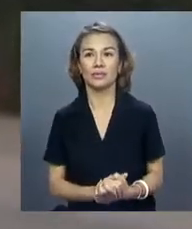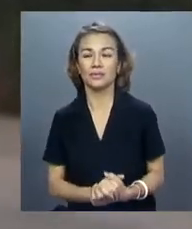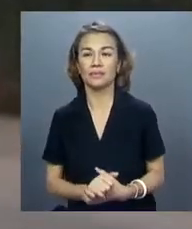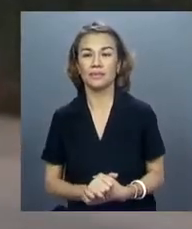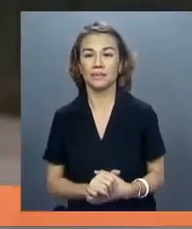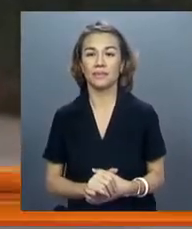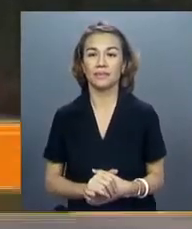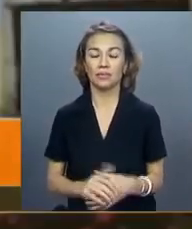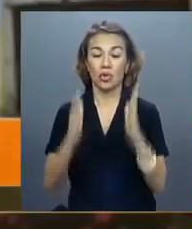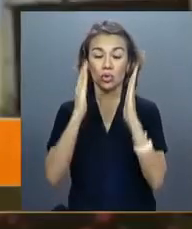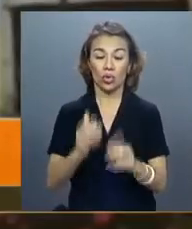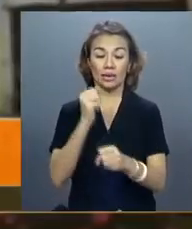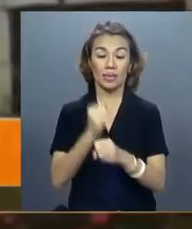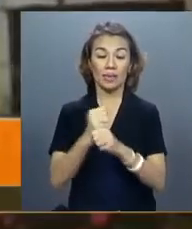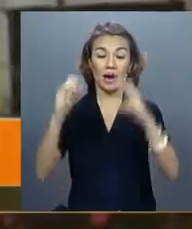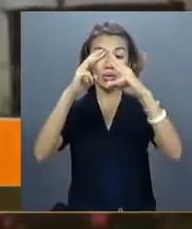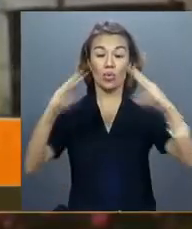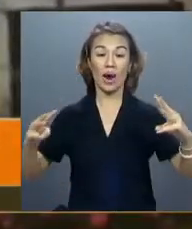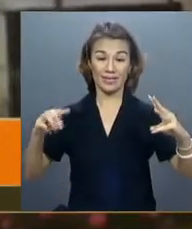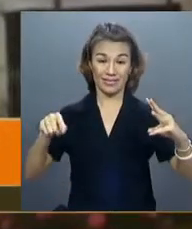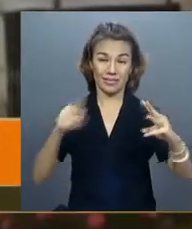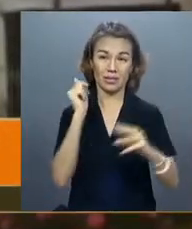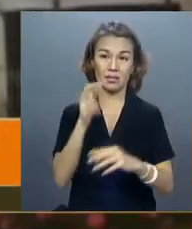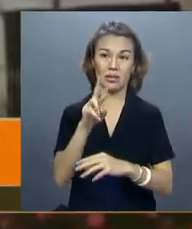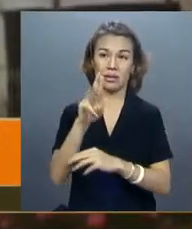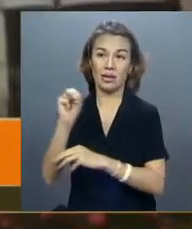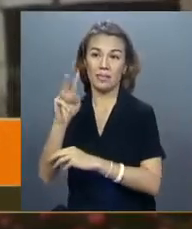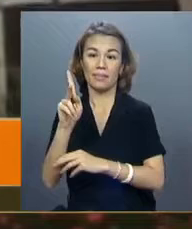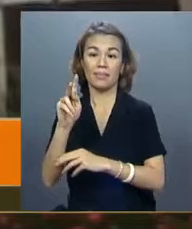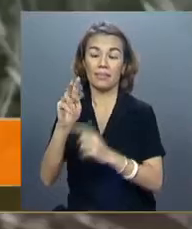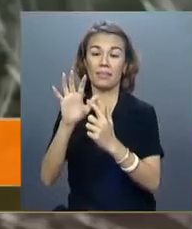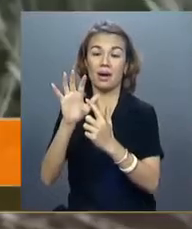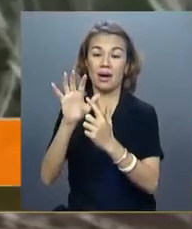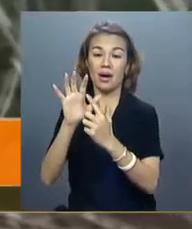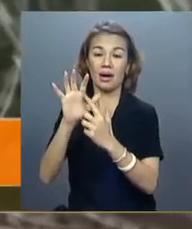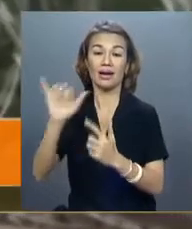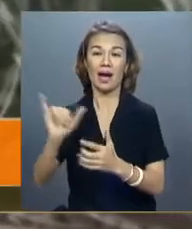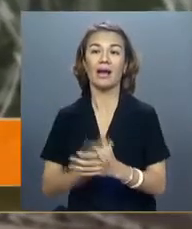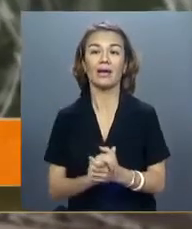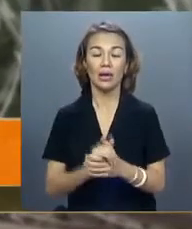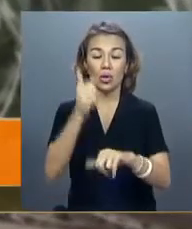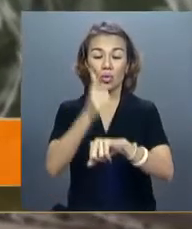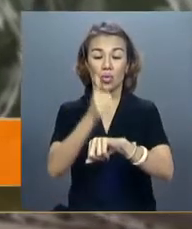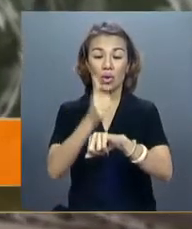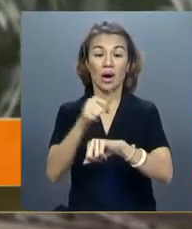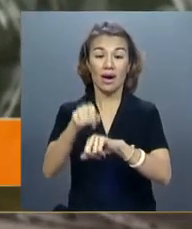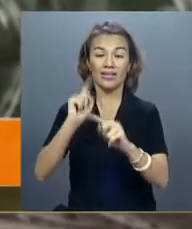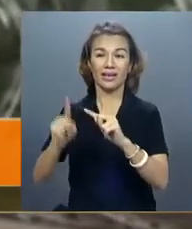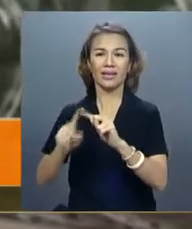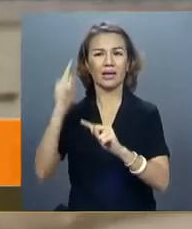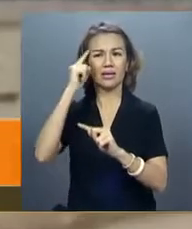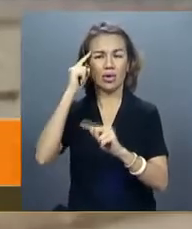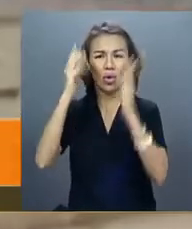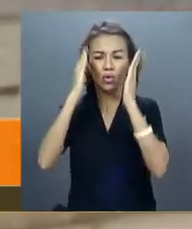เจ้าหน้าที่วัดพระธรรมกายเคลื่อนย้ายรถแบ็คโฮออกจากประตูเข้าออกวัดโดยพระมหานพพรปุญญชโยผู้ช่วยผู้อ